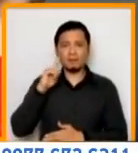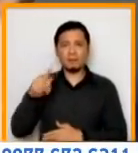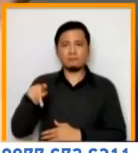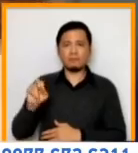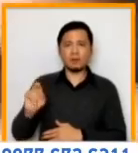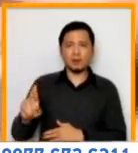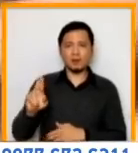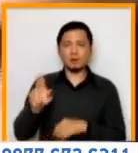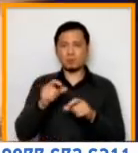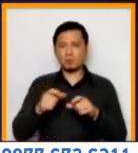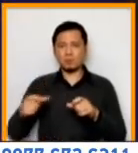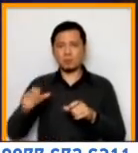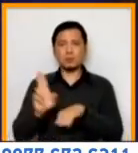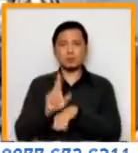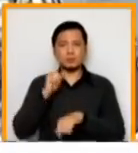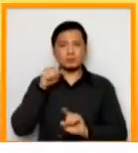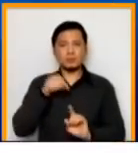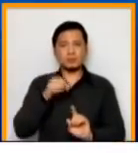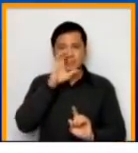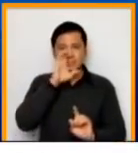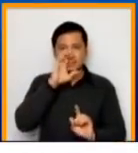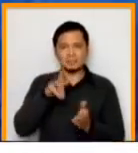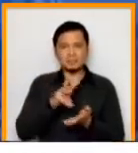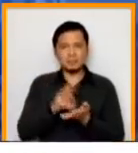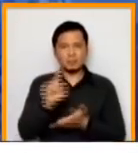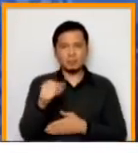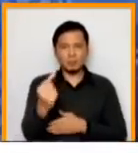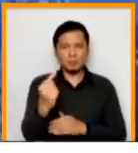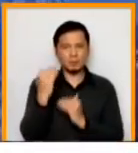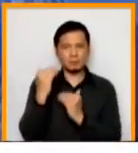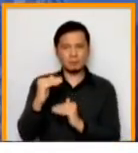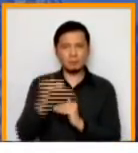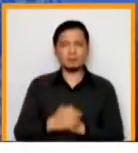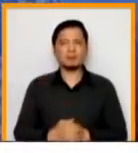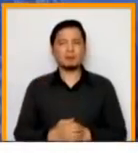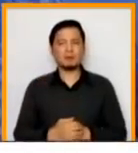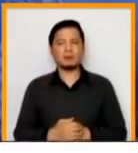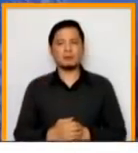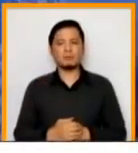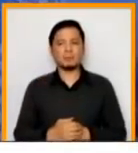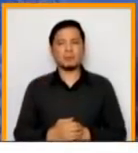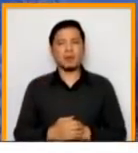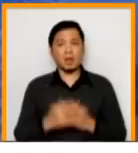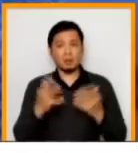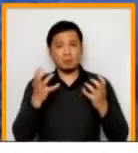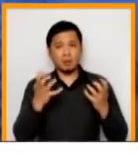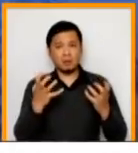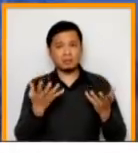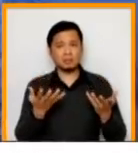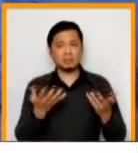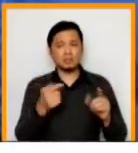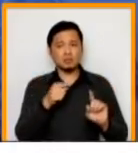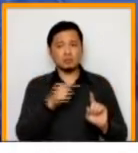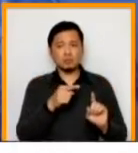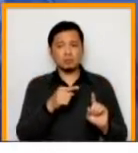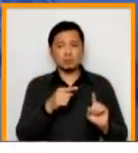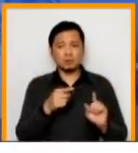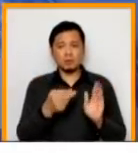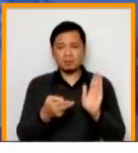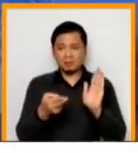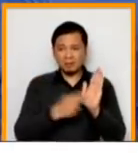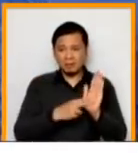para sa Cebu City. Man nang i-discourage yun na itong walk-in. Ayaw gin mo pangari, kaya gin mo na mo ma-entertain. Kadtorag